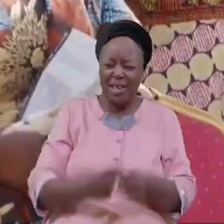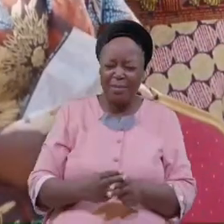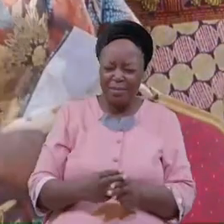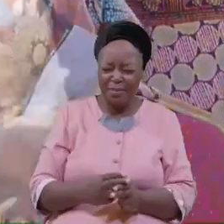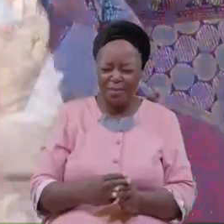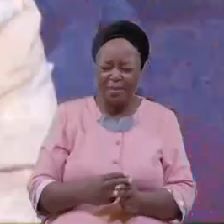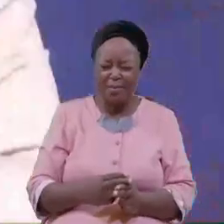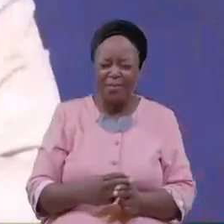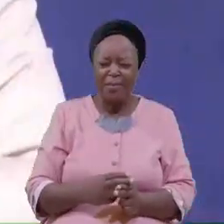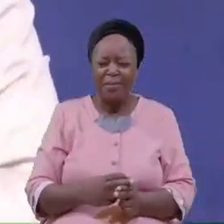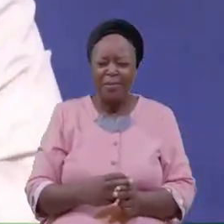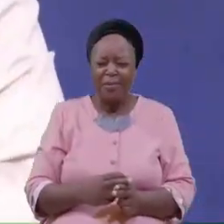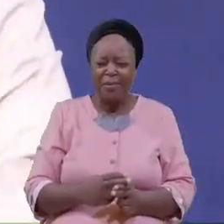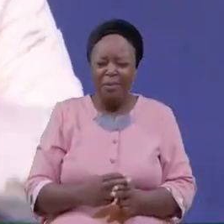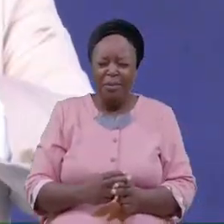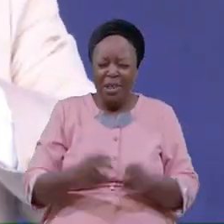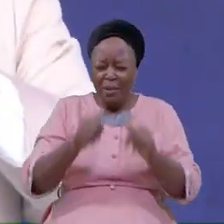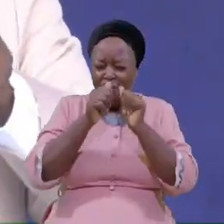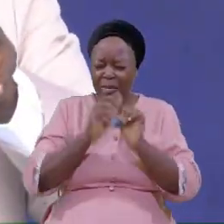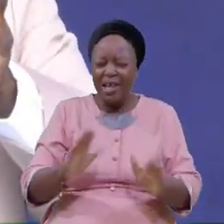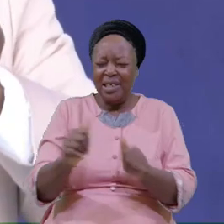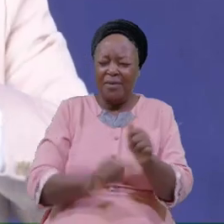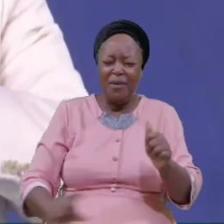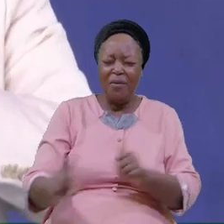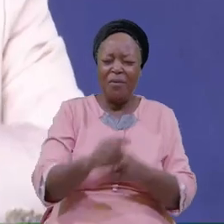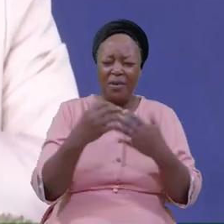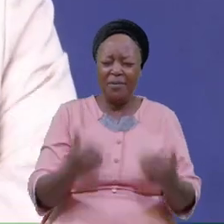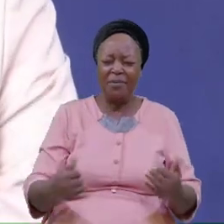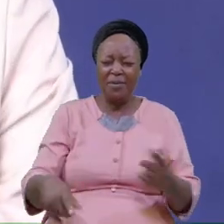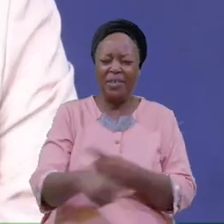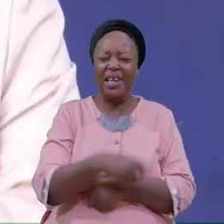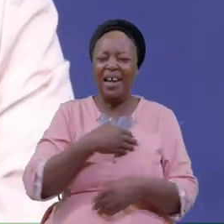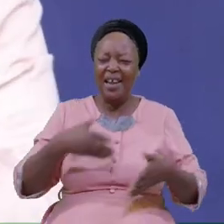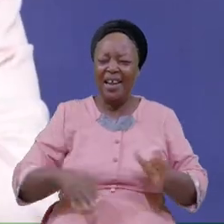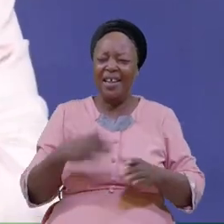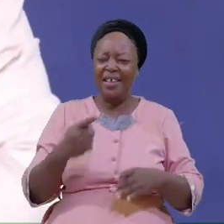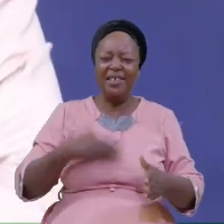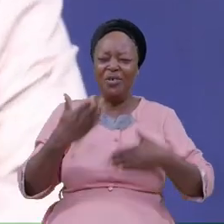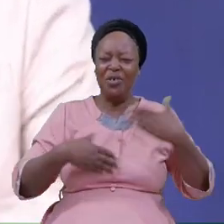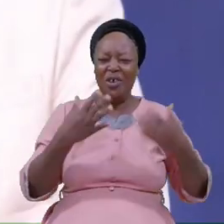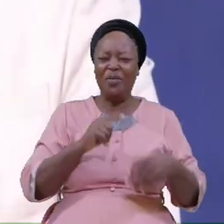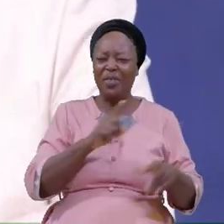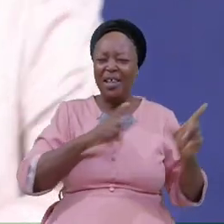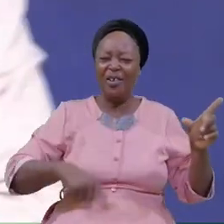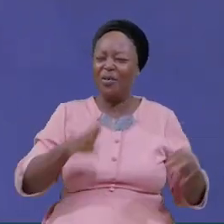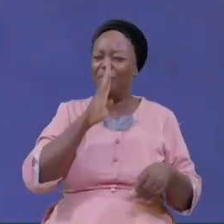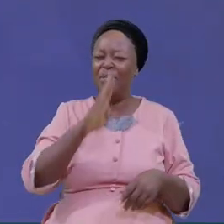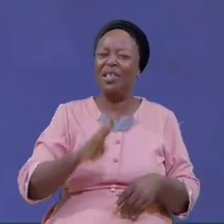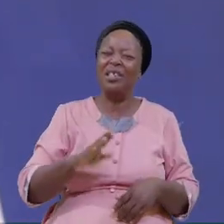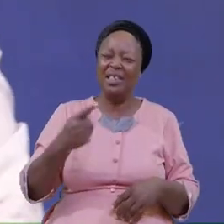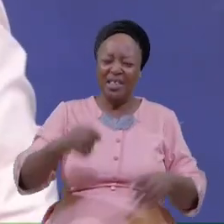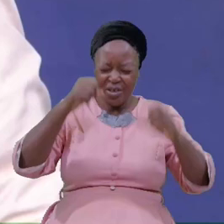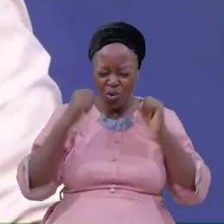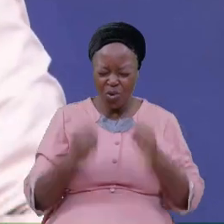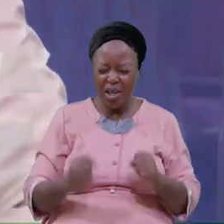Jésus. Bénis chacun aujourd'hui. Et que la joie du Seigneur soit la force de